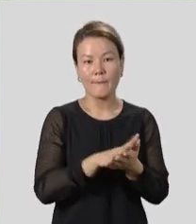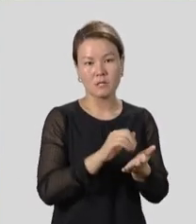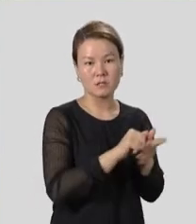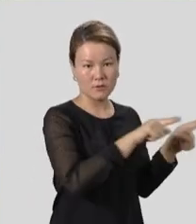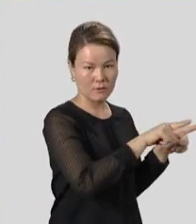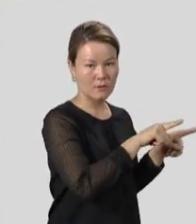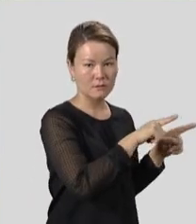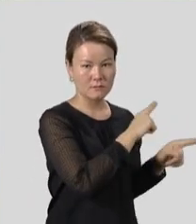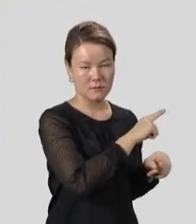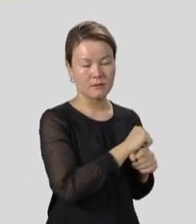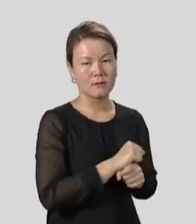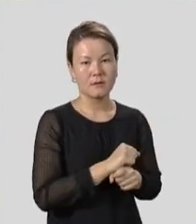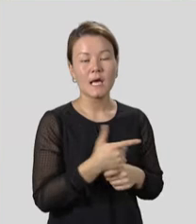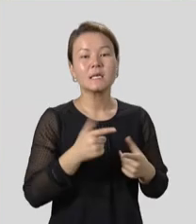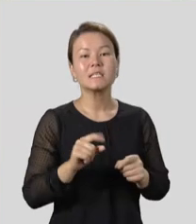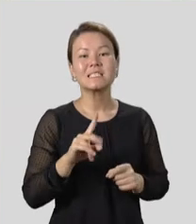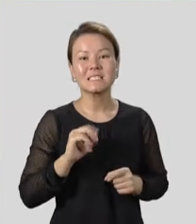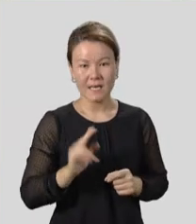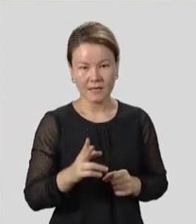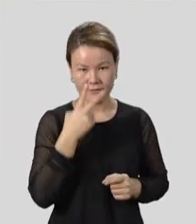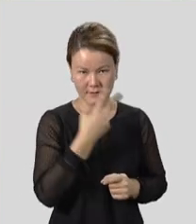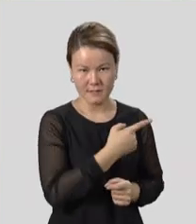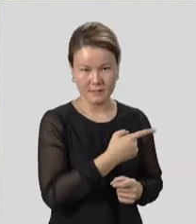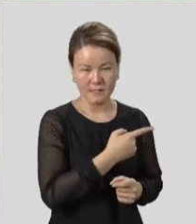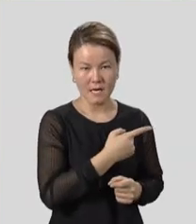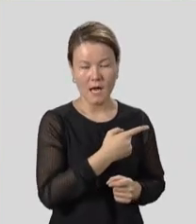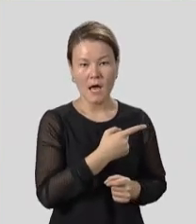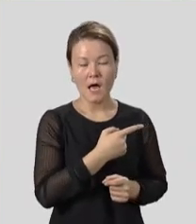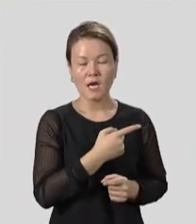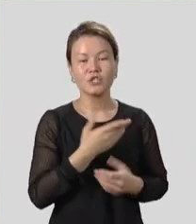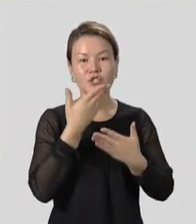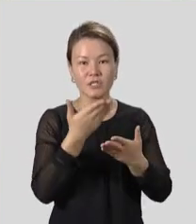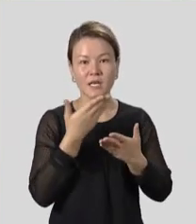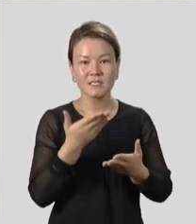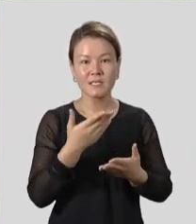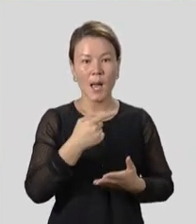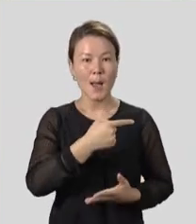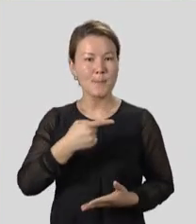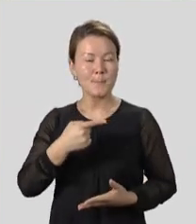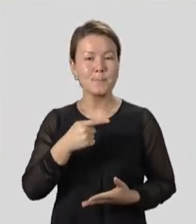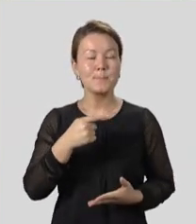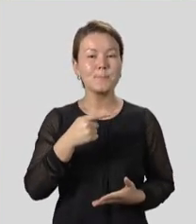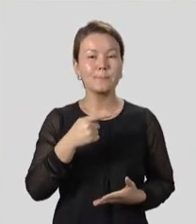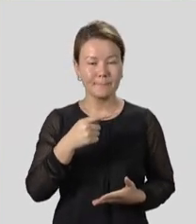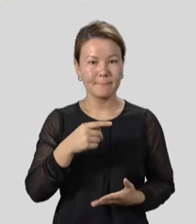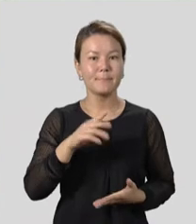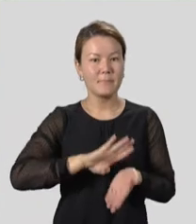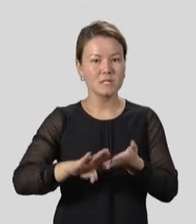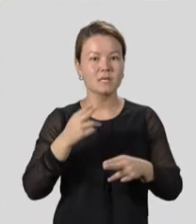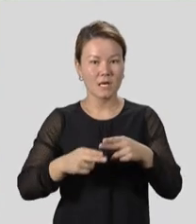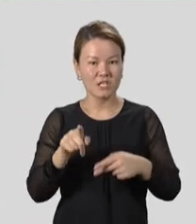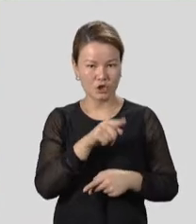так, где знак, который вы видите, читается минус бесконечность.